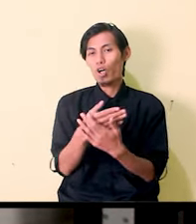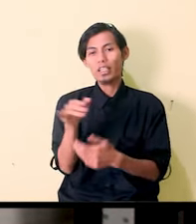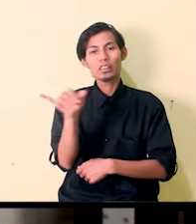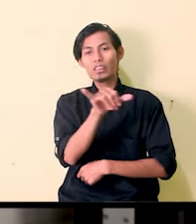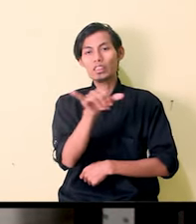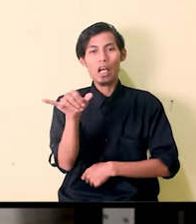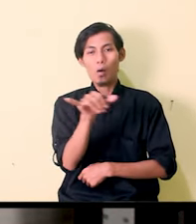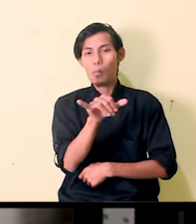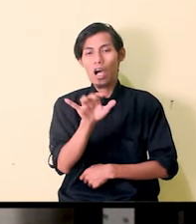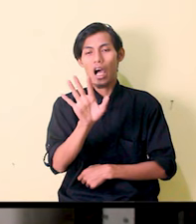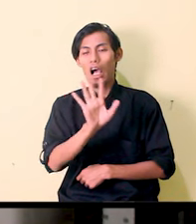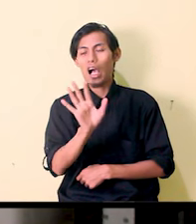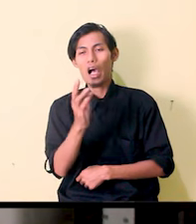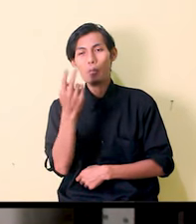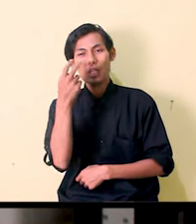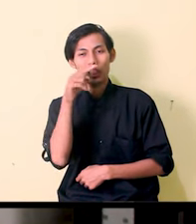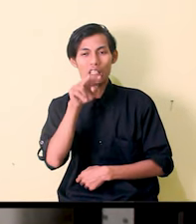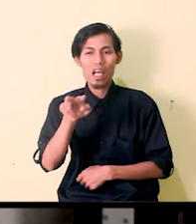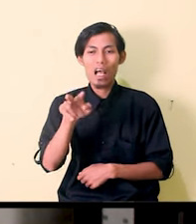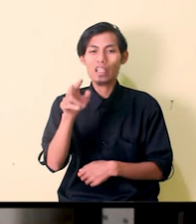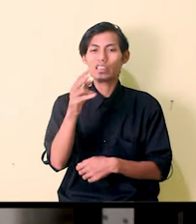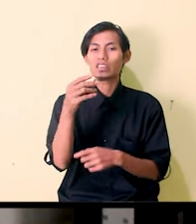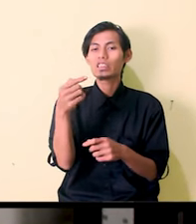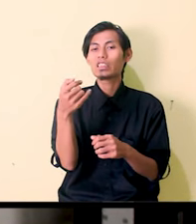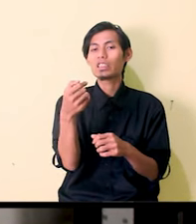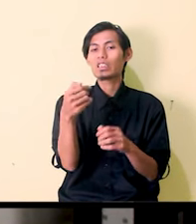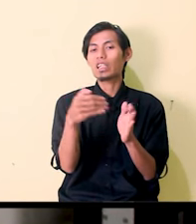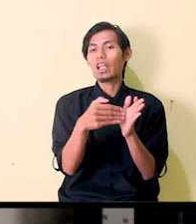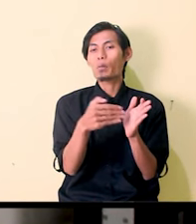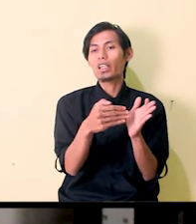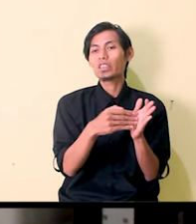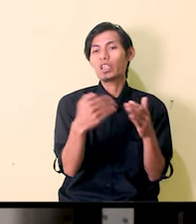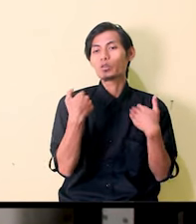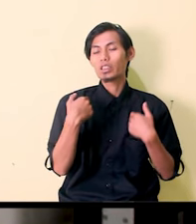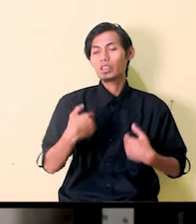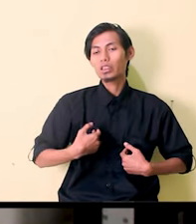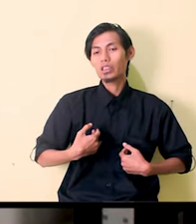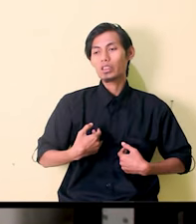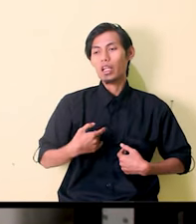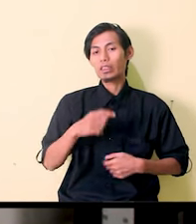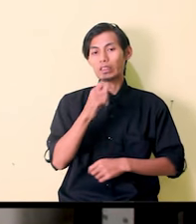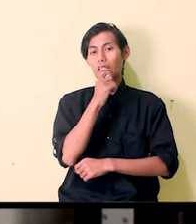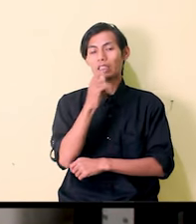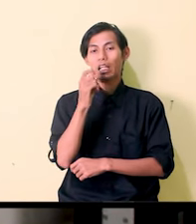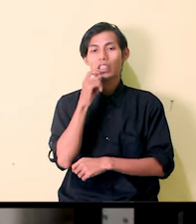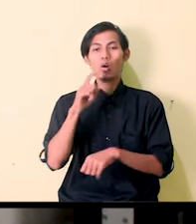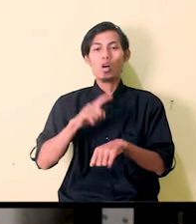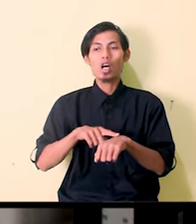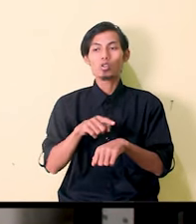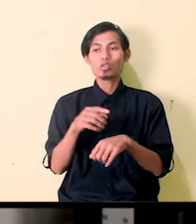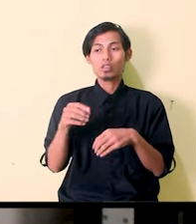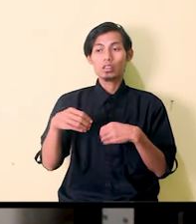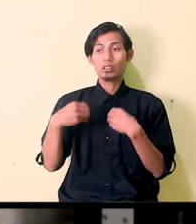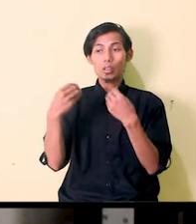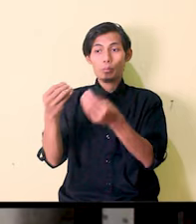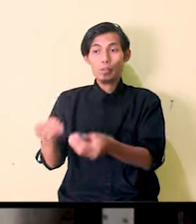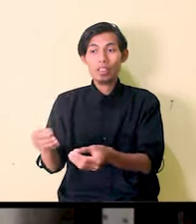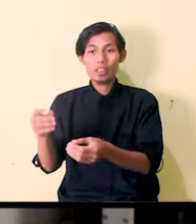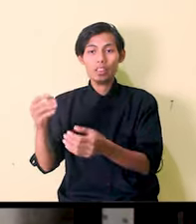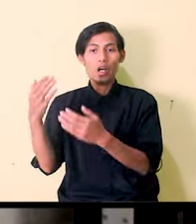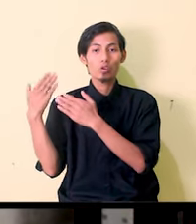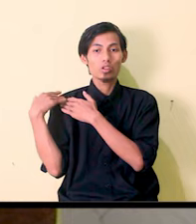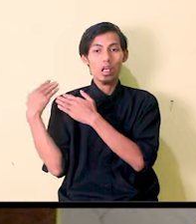ternyata ketika kita bertanggung jawab mereka selesaikan dengan selesai dan tuntas jadi sama seperti